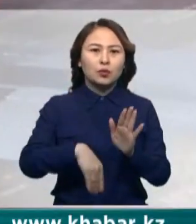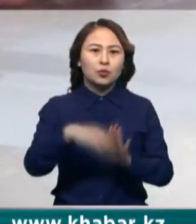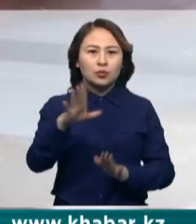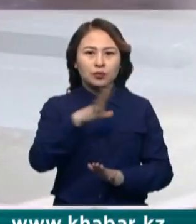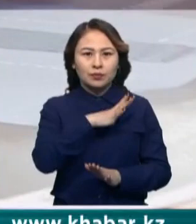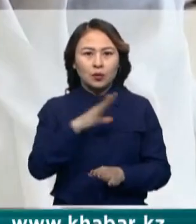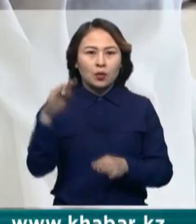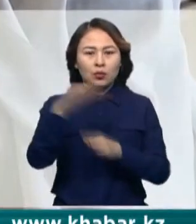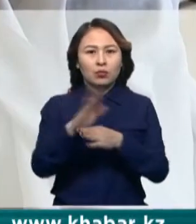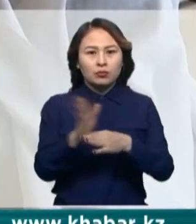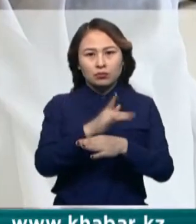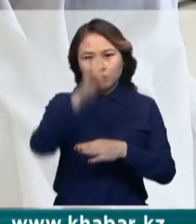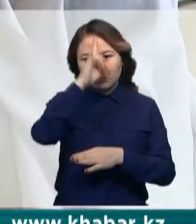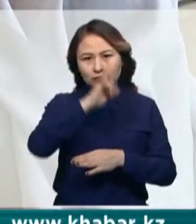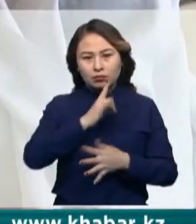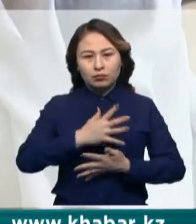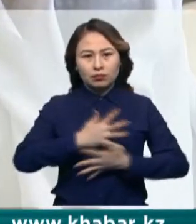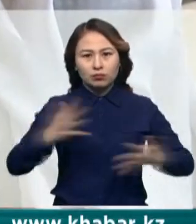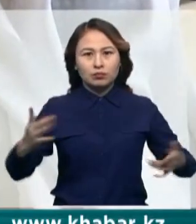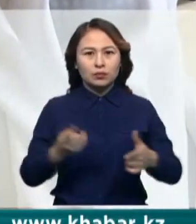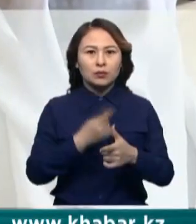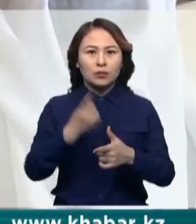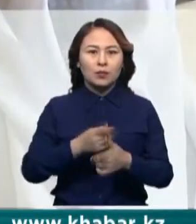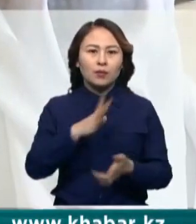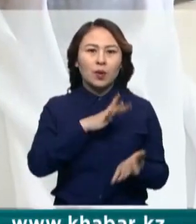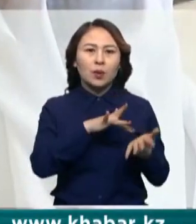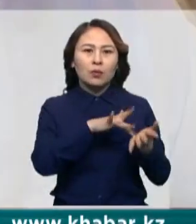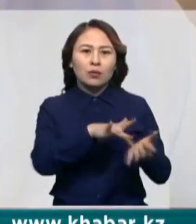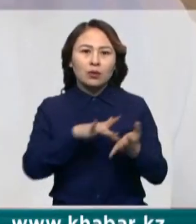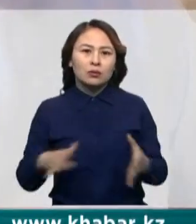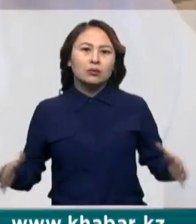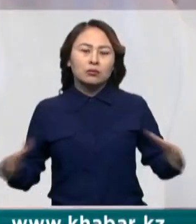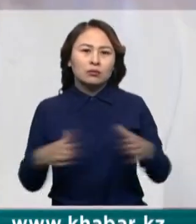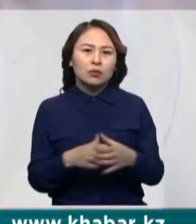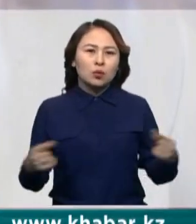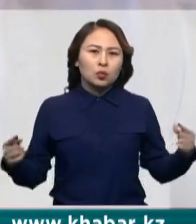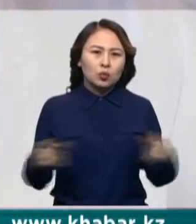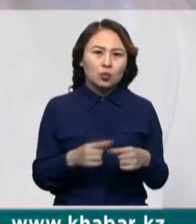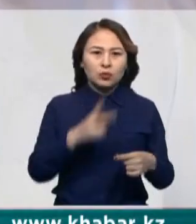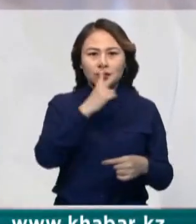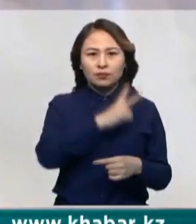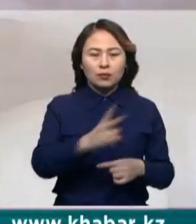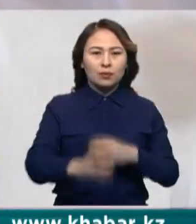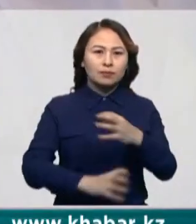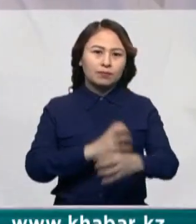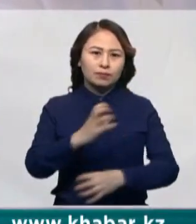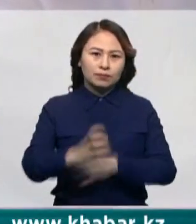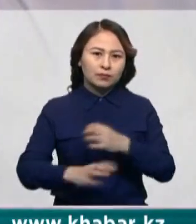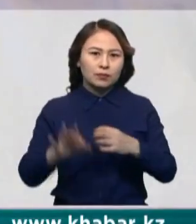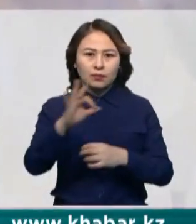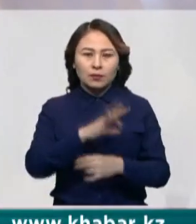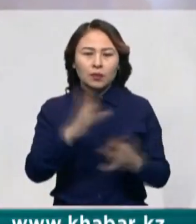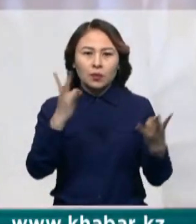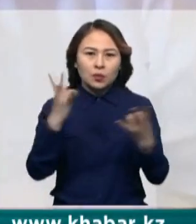әлеуетіне назар аударды. Одан бөлек Қазақстанда басымдыққа ие 10 туристік бағыттың анықталғанын атап өтіп, оларды әлемдік